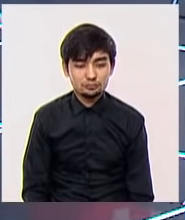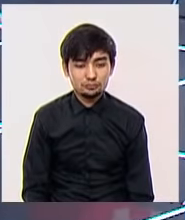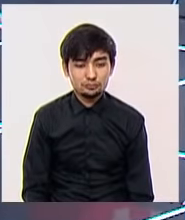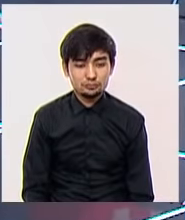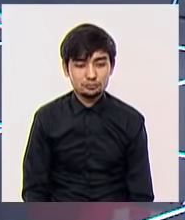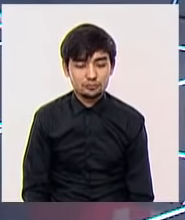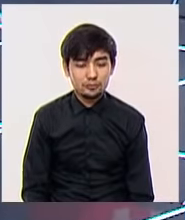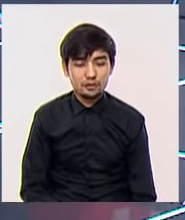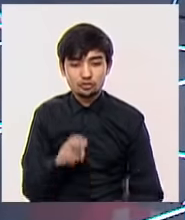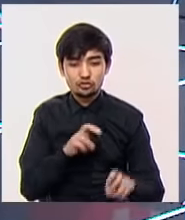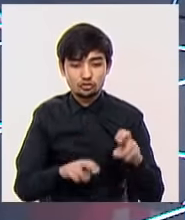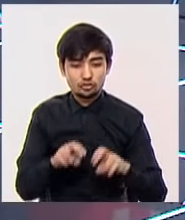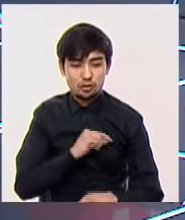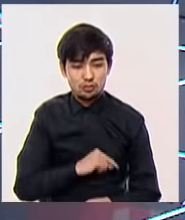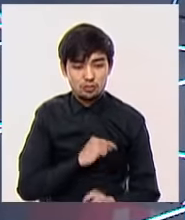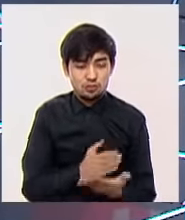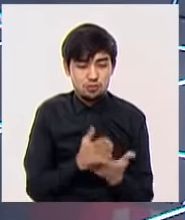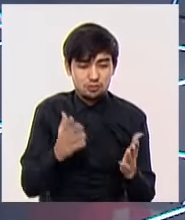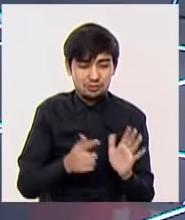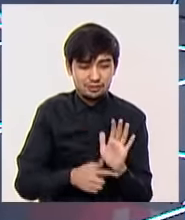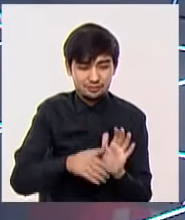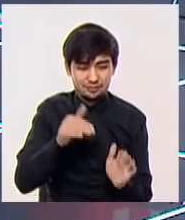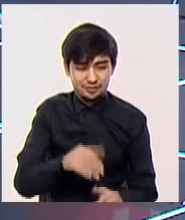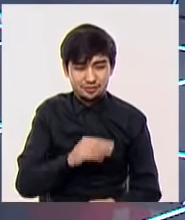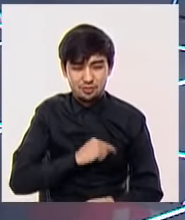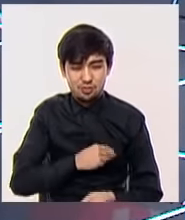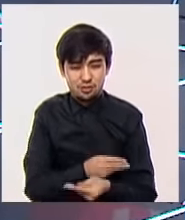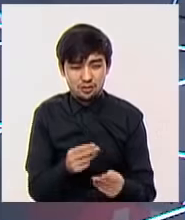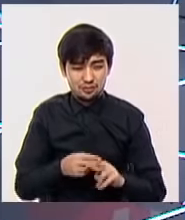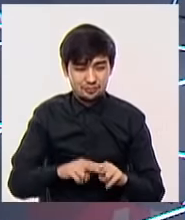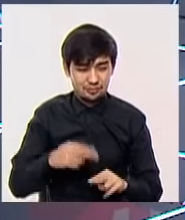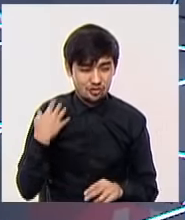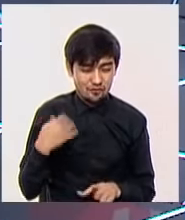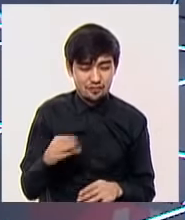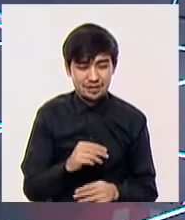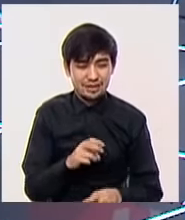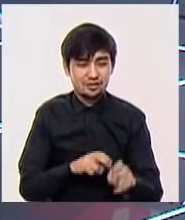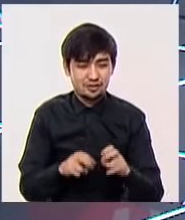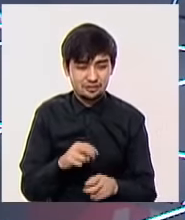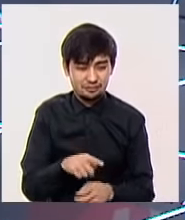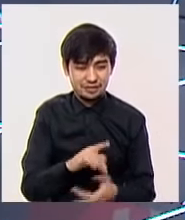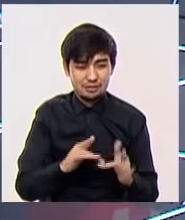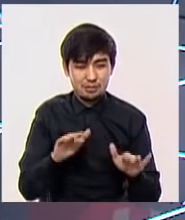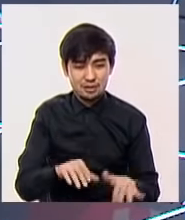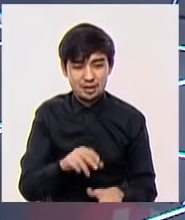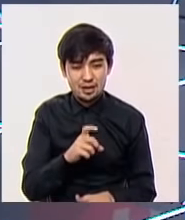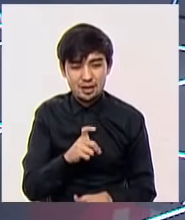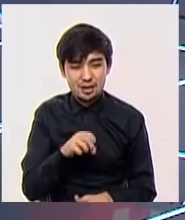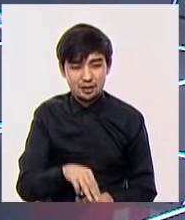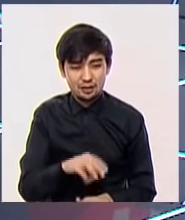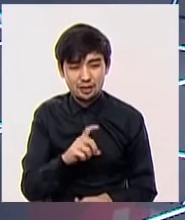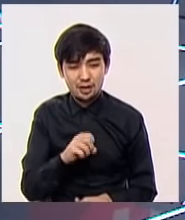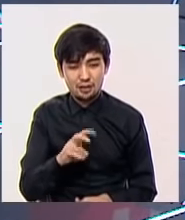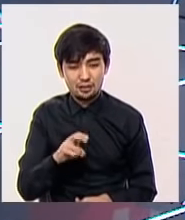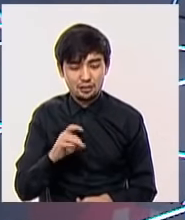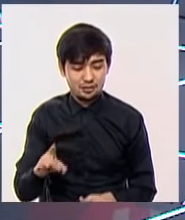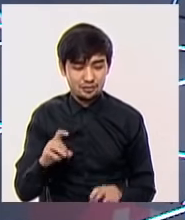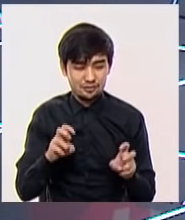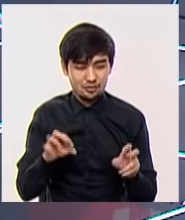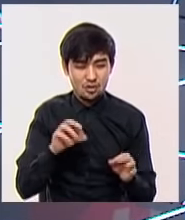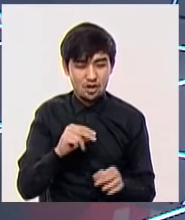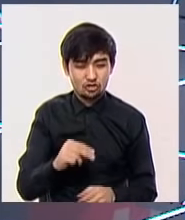ищете работу более 70000 работодателей уже ищут вас на сайте hunter переходите на этих